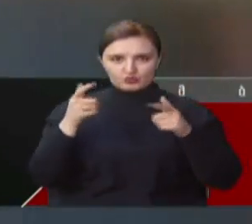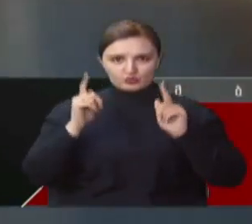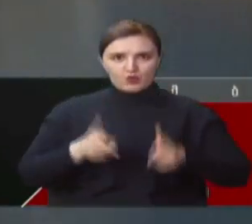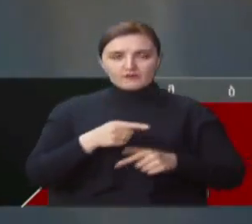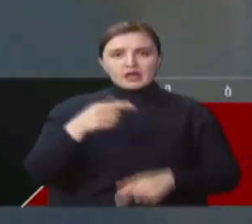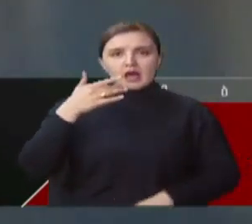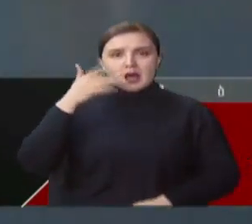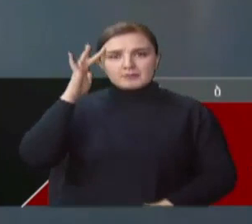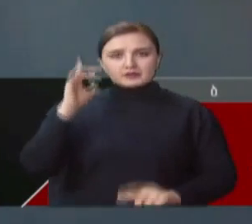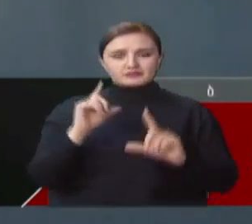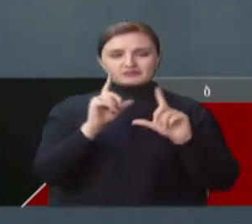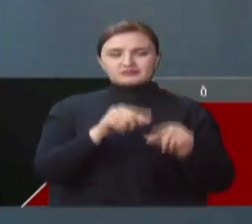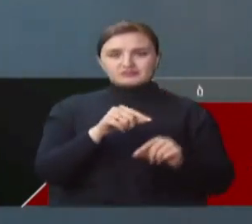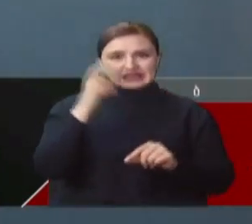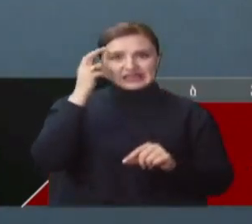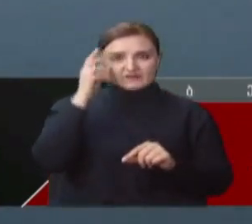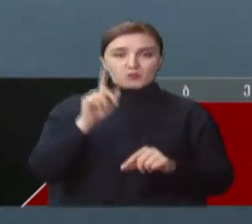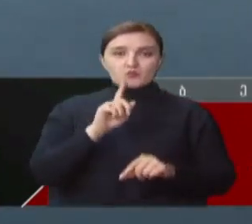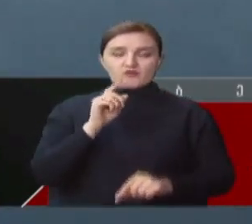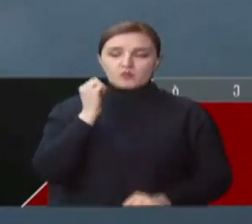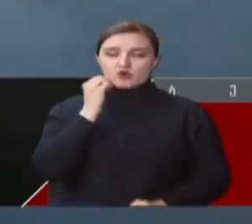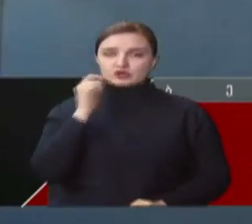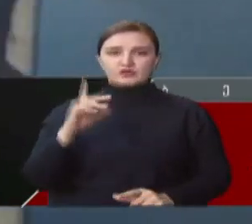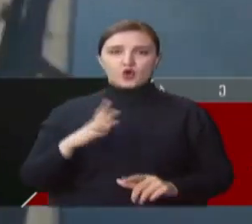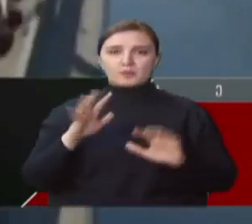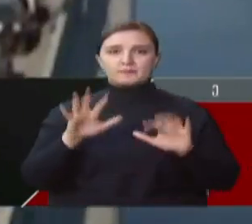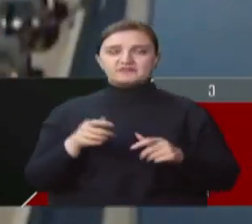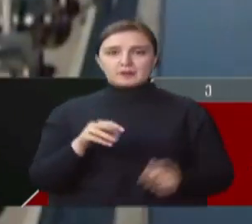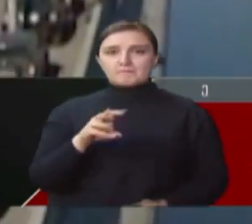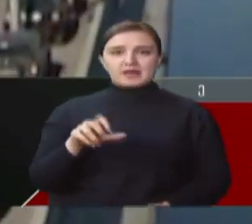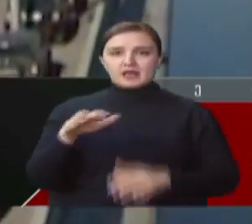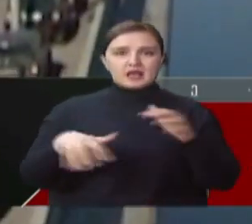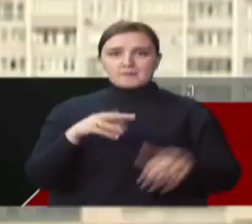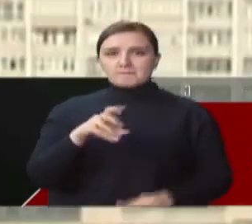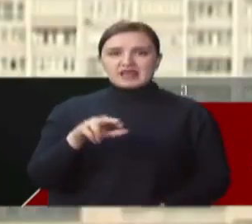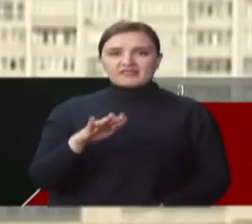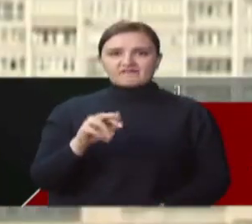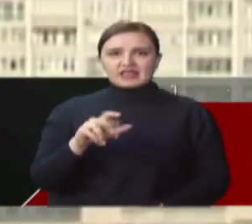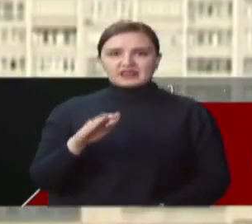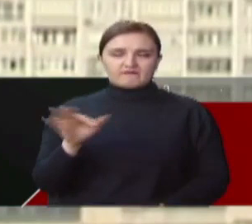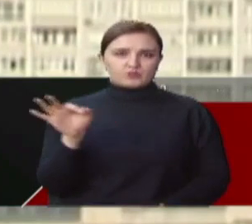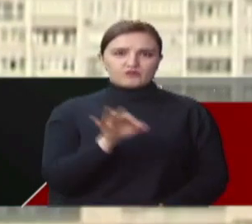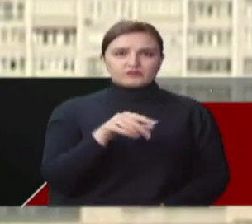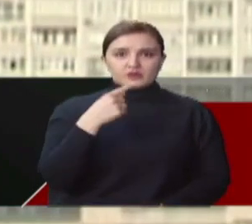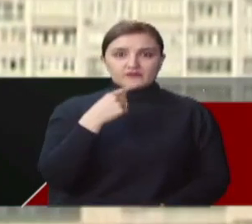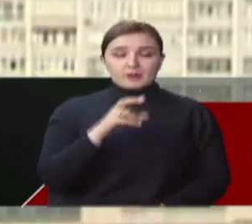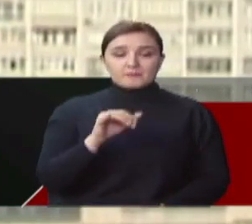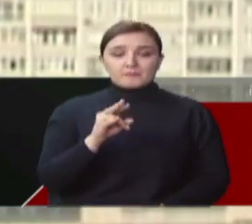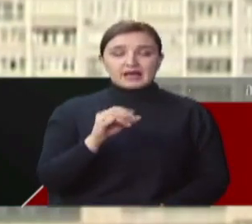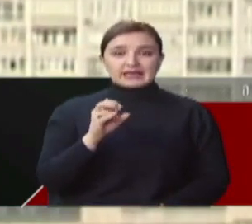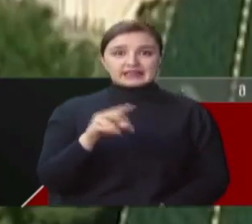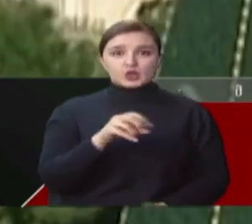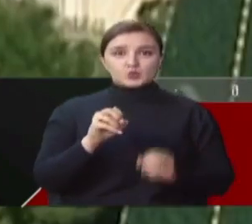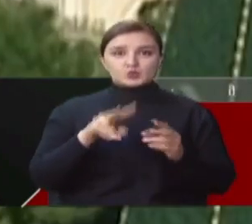ბაიდენის უკრაინაში ვიზიტს ჯერჯერობით მოსკოვიდან მხოლოდ ექს-პრეზიდენტი დიმიტრი მედვედევი გამოეხმაურა, რომელმაც თქვა, რომ ბაიდენმა ჯერ